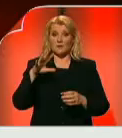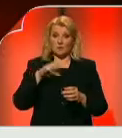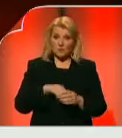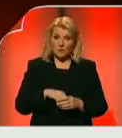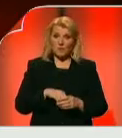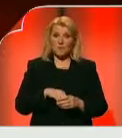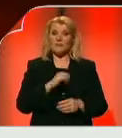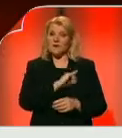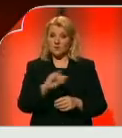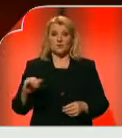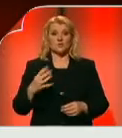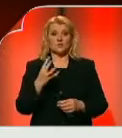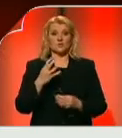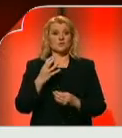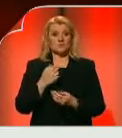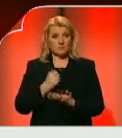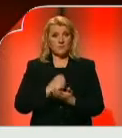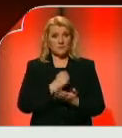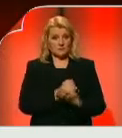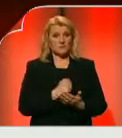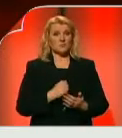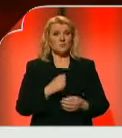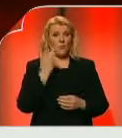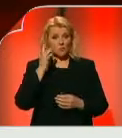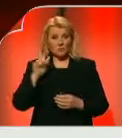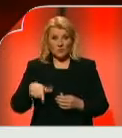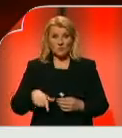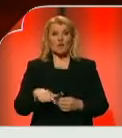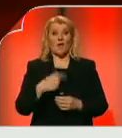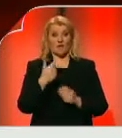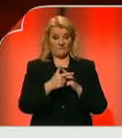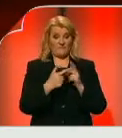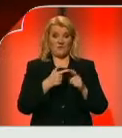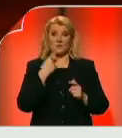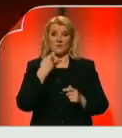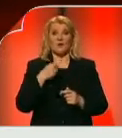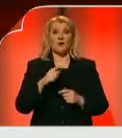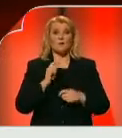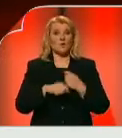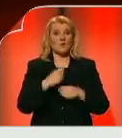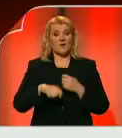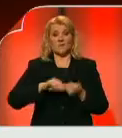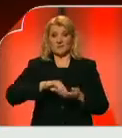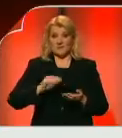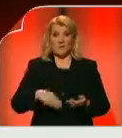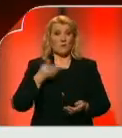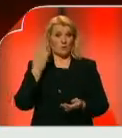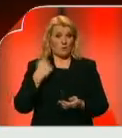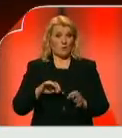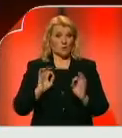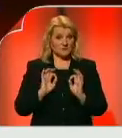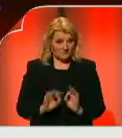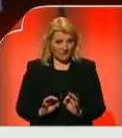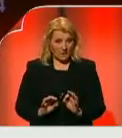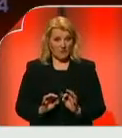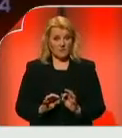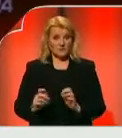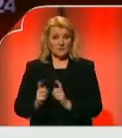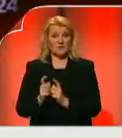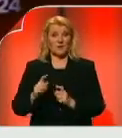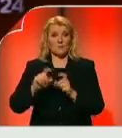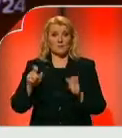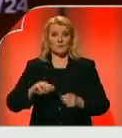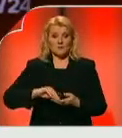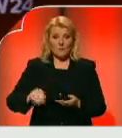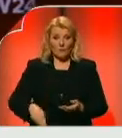všechny s kulatým razítkem, z nichž 2 znalecké posudky říkali, že ta prováděcí smlouva byla správně v určité rámcové smlouvě.